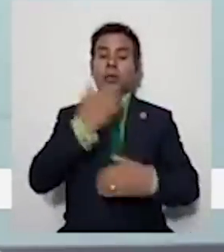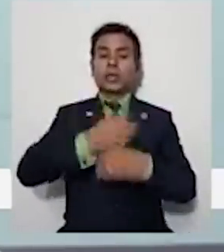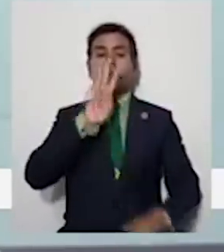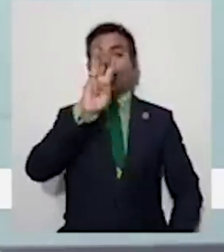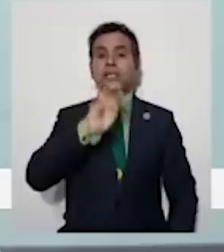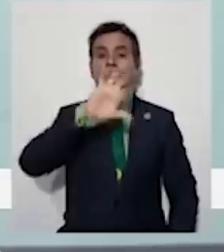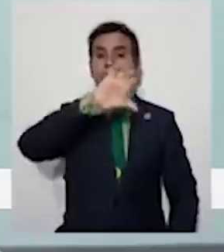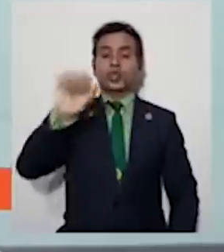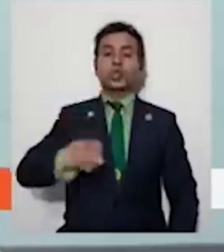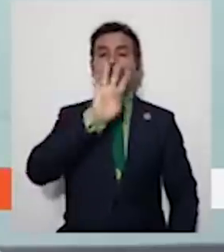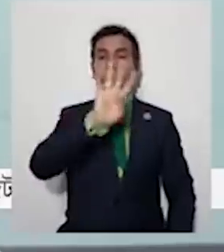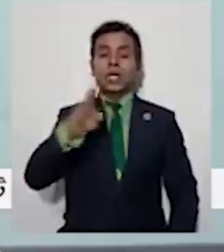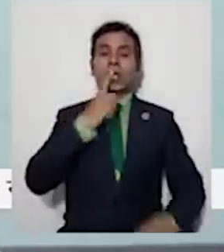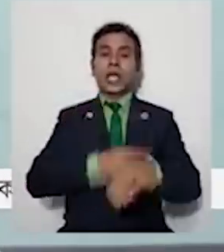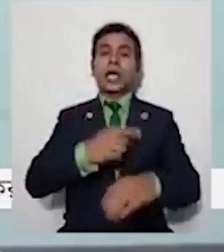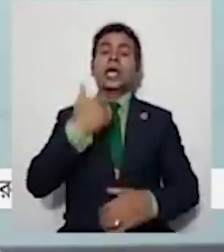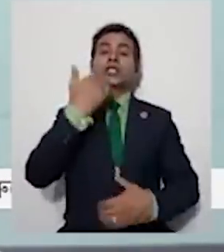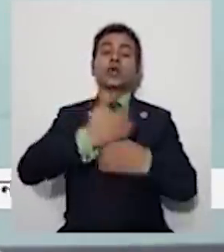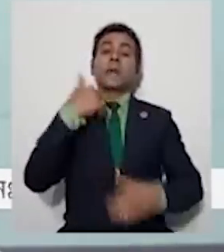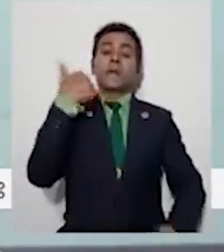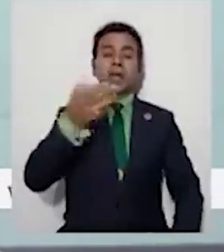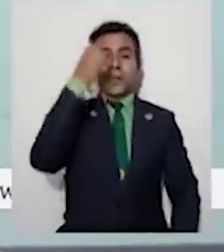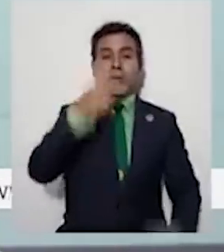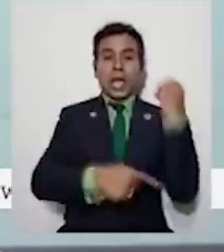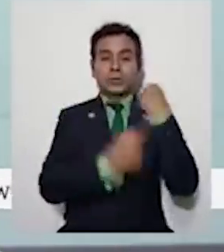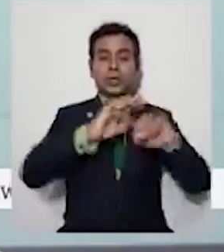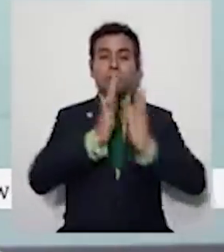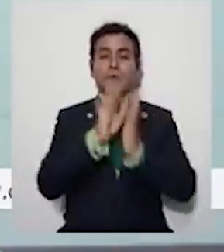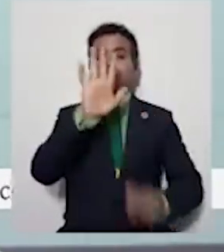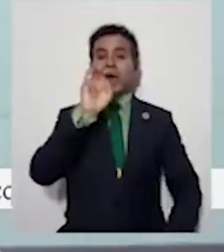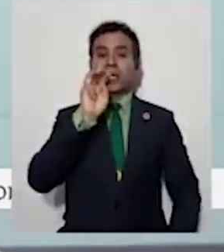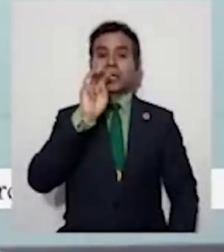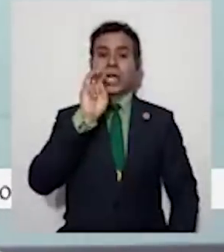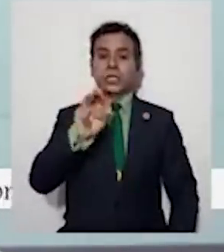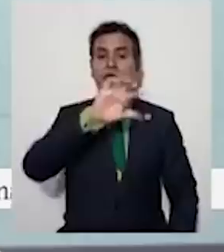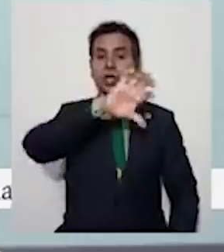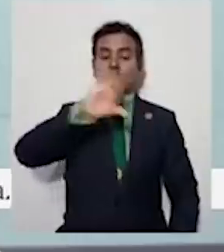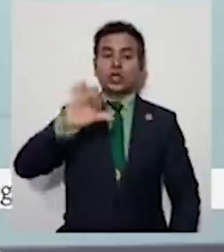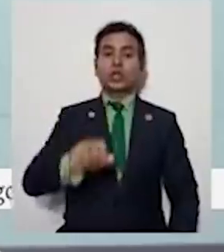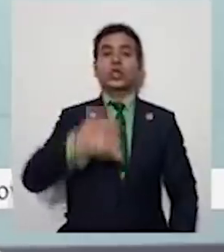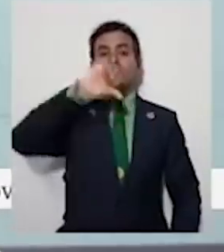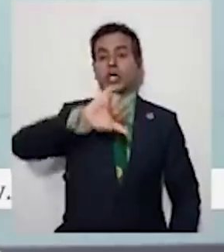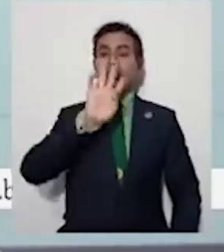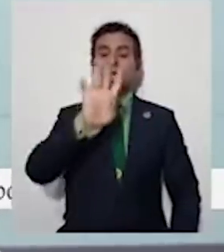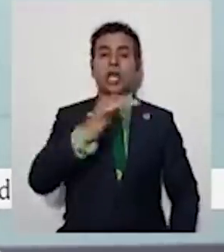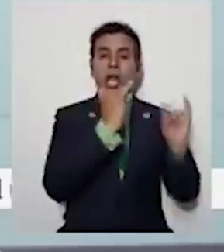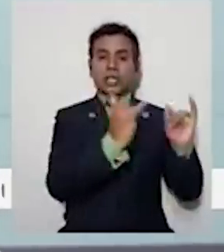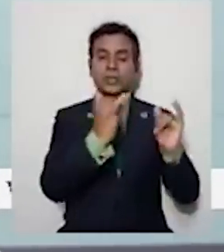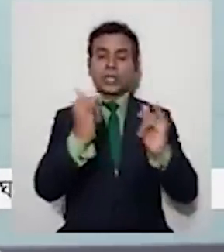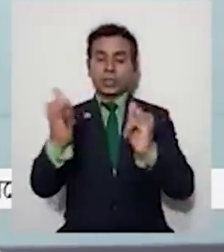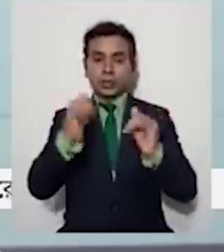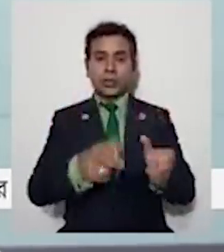5994টি। এই সকল হাসপাতালে যেগুলিতে আইসোলেশন শয্যা আছে সেখানে আইসিইউ বেডও আছে। আইসিইউ